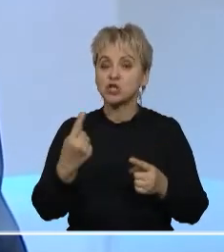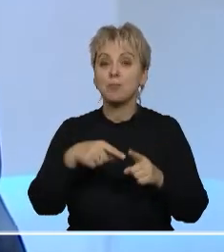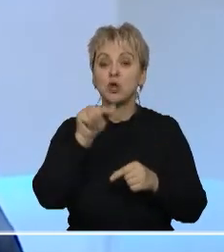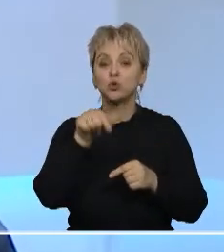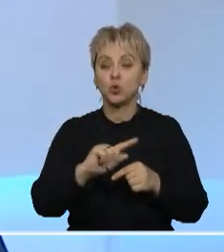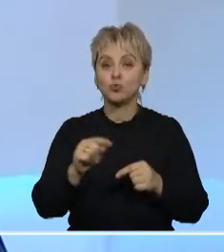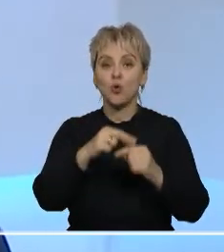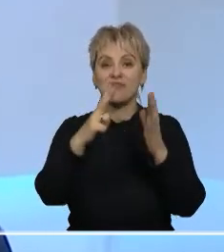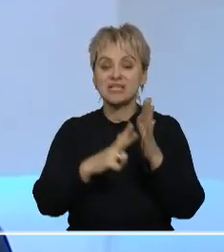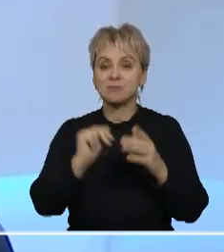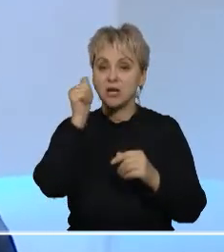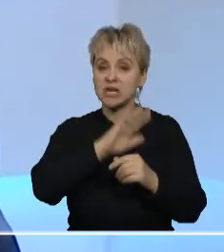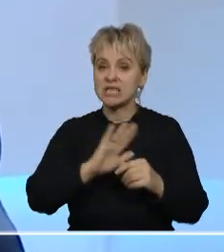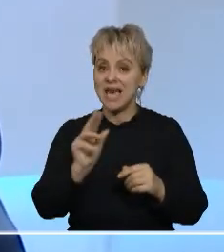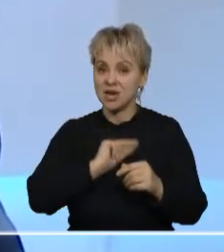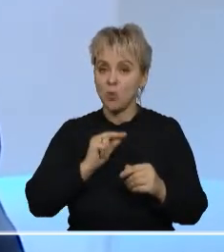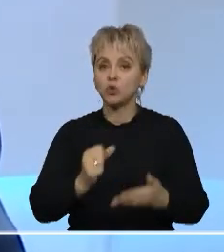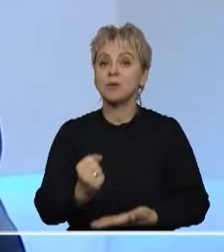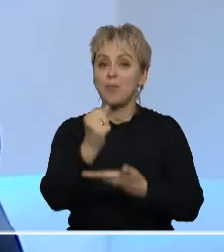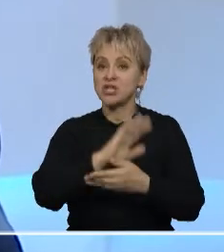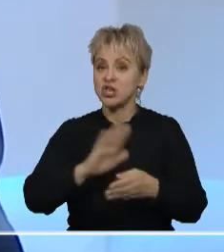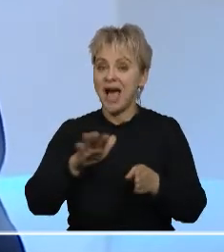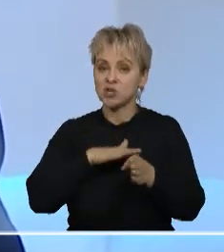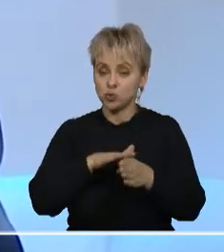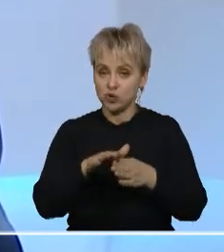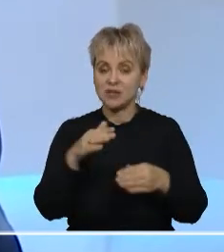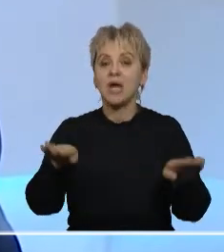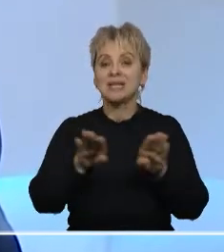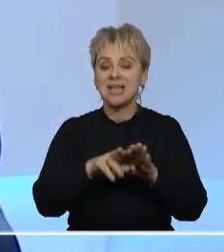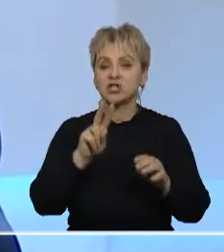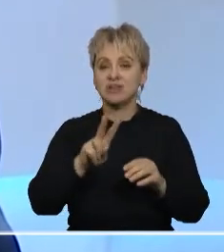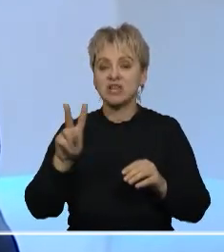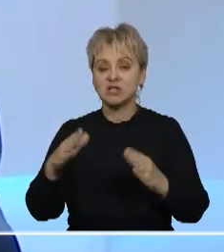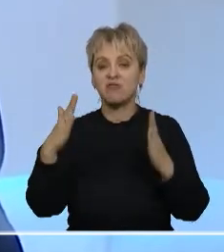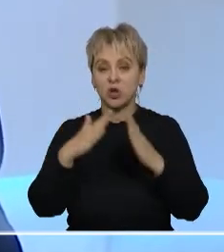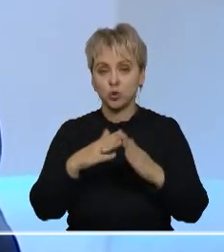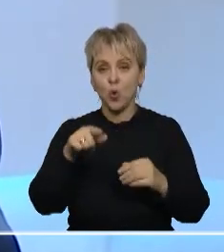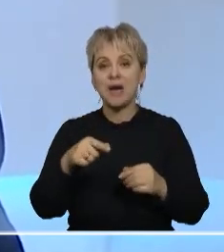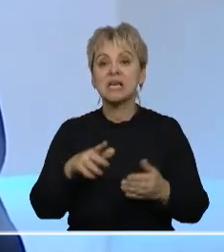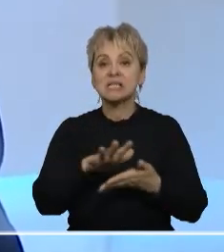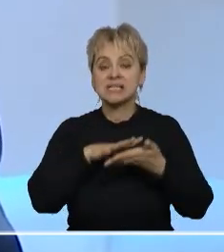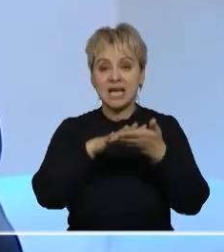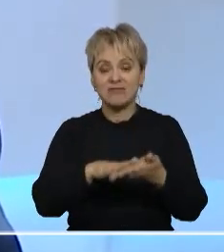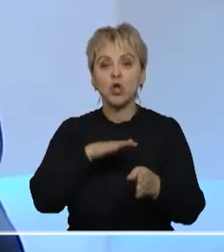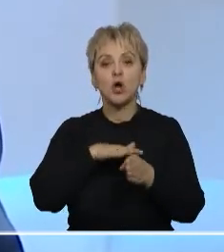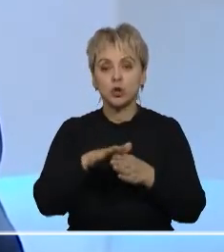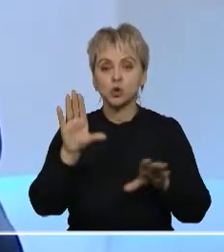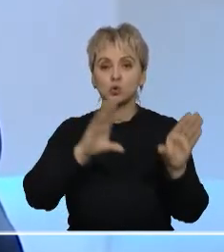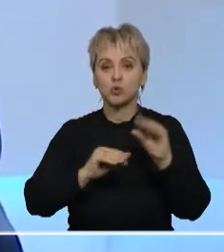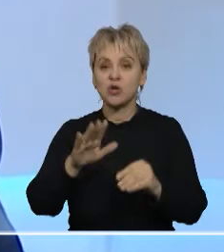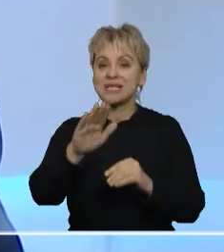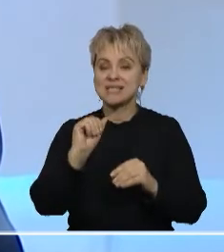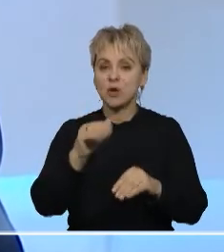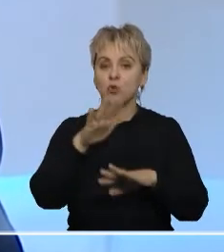том, что она в 2018 году не работает и поддержка не осуществляется, также 22 дома сегодня заявились и реализуют с учетом